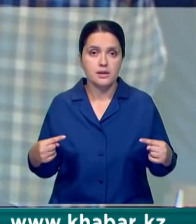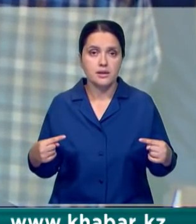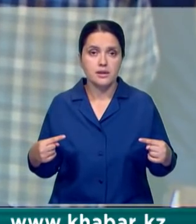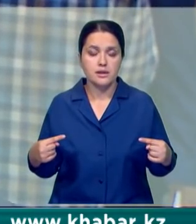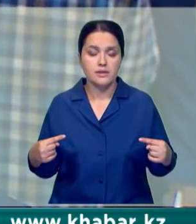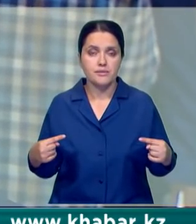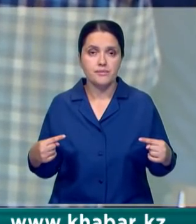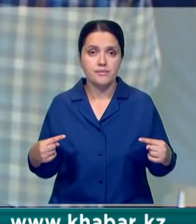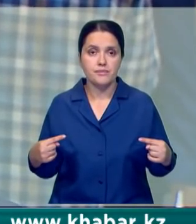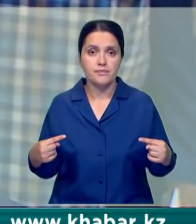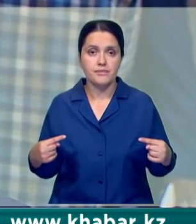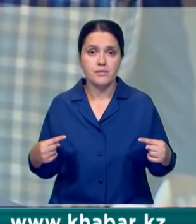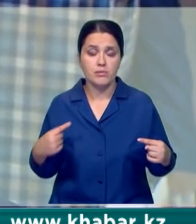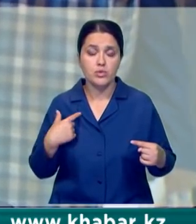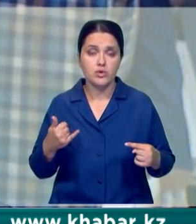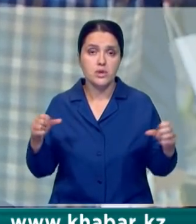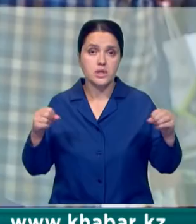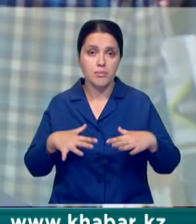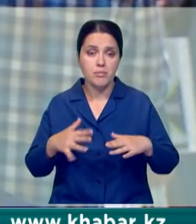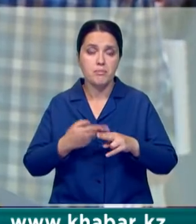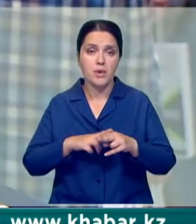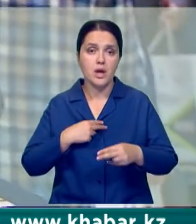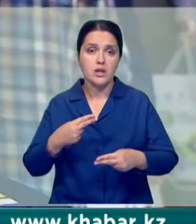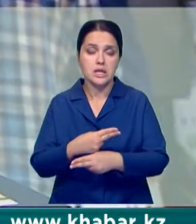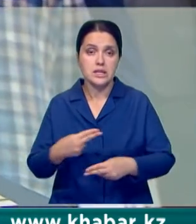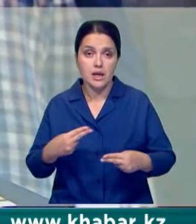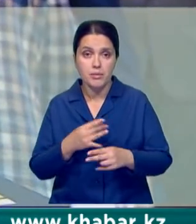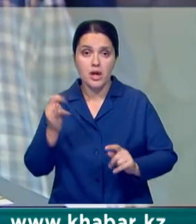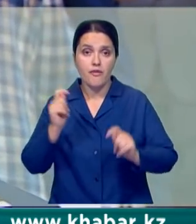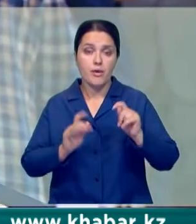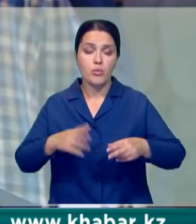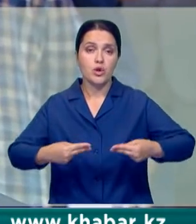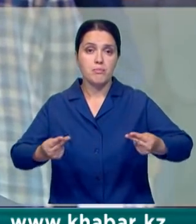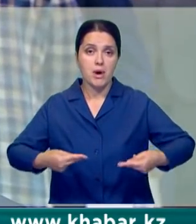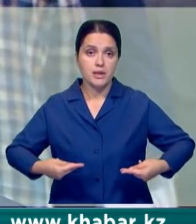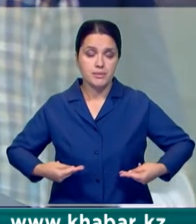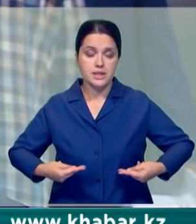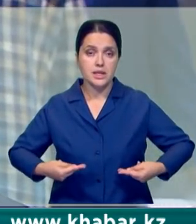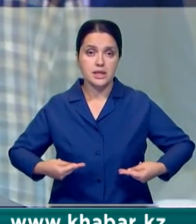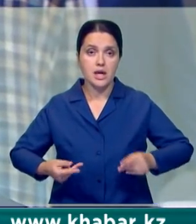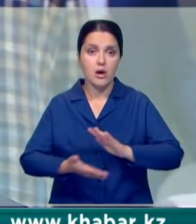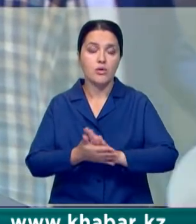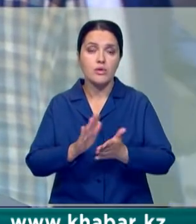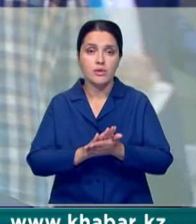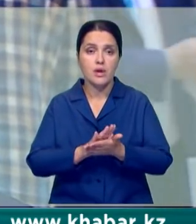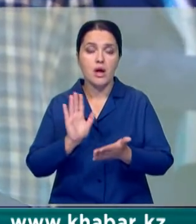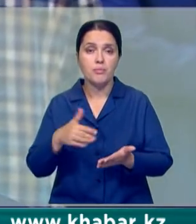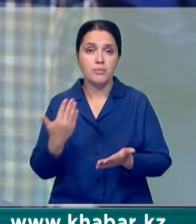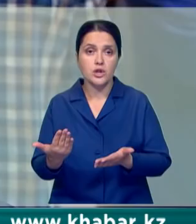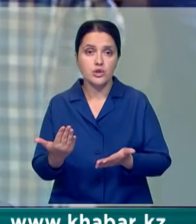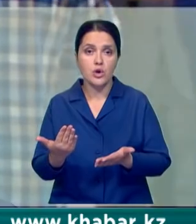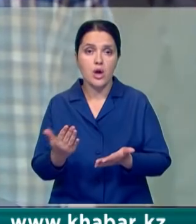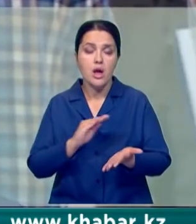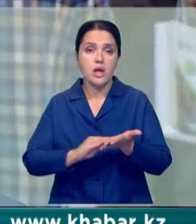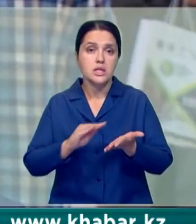из с этой цели мы сегодня собрались здесь в рамках форума будет подписано меморандум между издательством